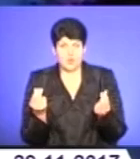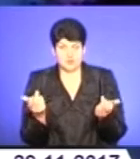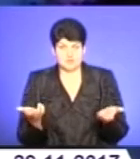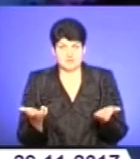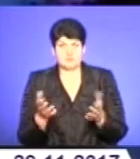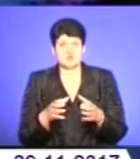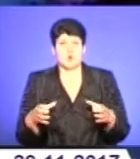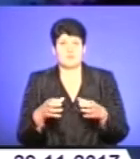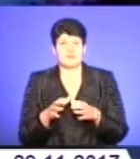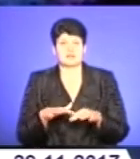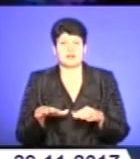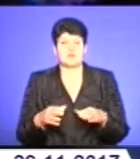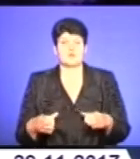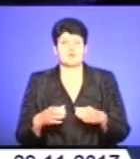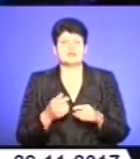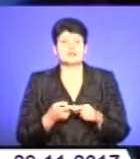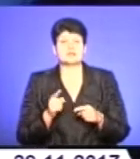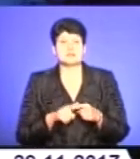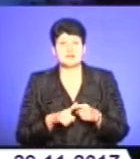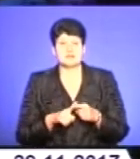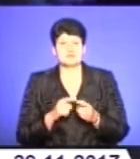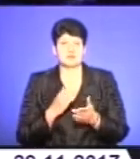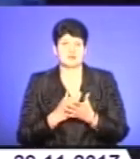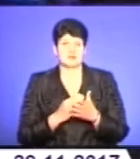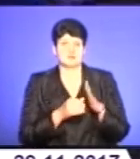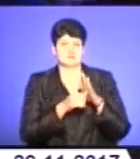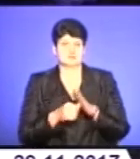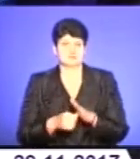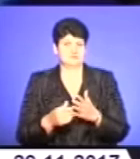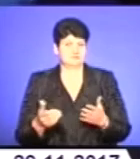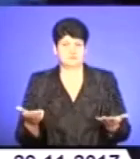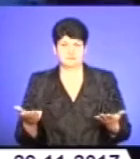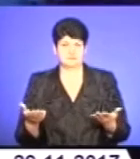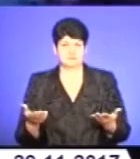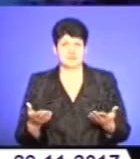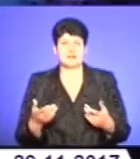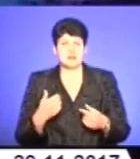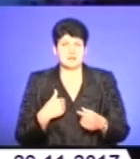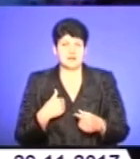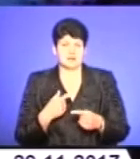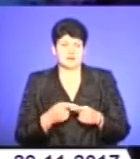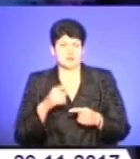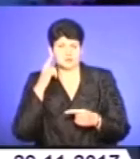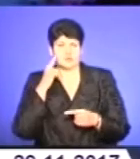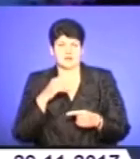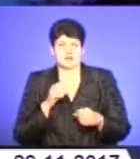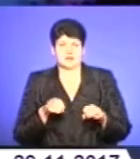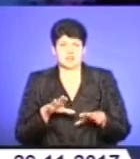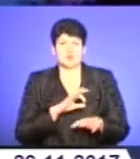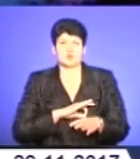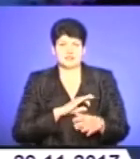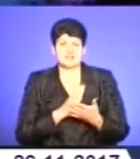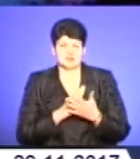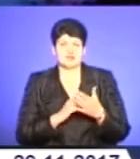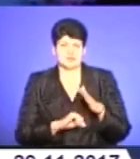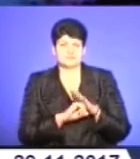об'єднаними територіальними громадами, це є дискримінація відверта. Тому, як на мене, таке рішення, хай там юридично має якесь